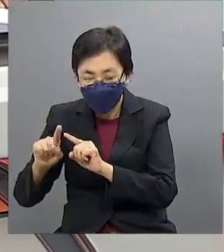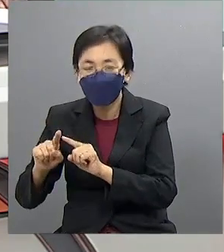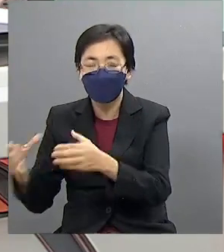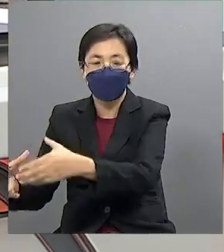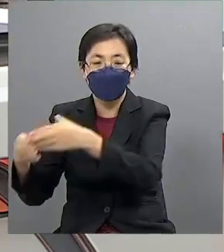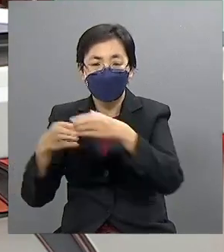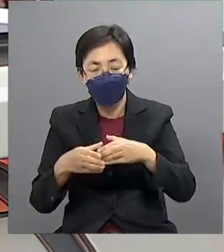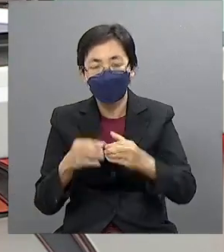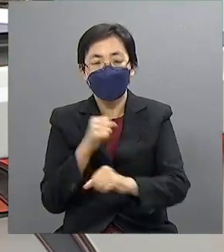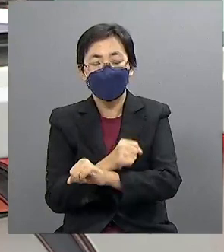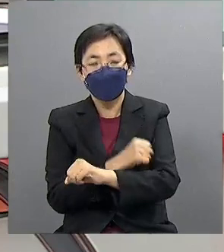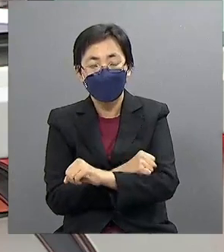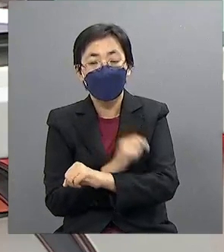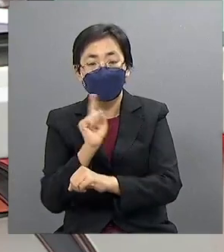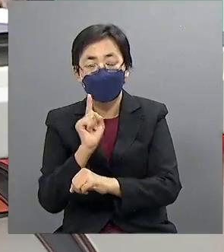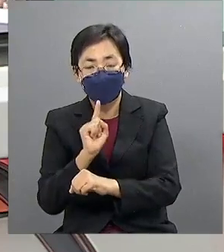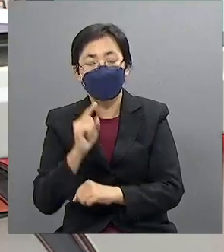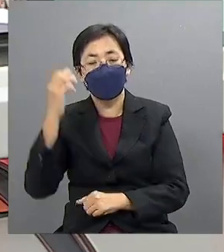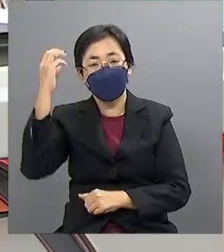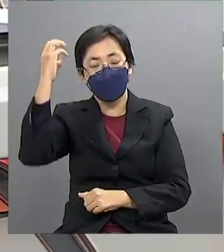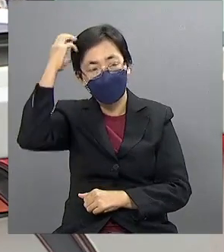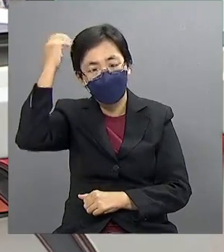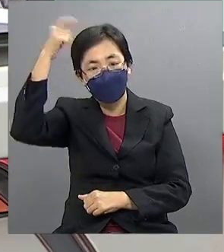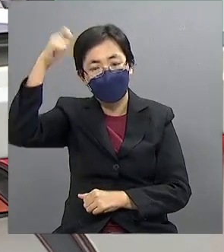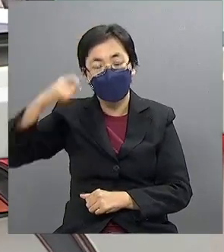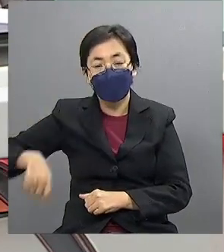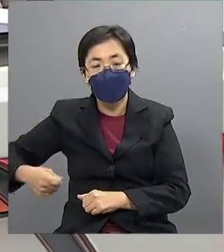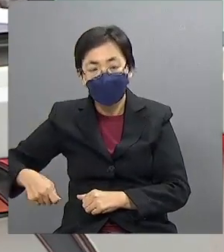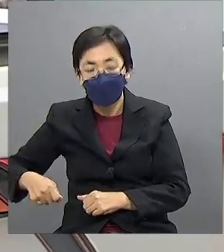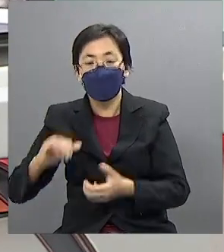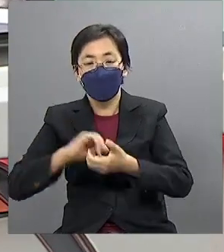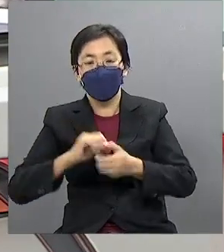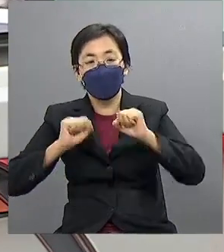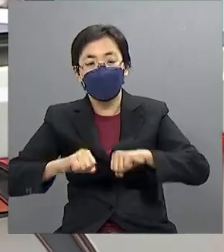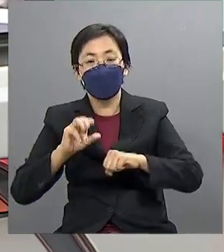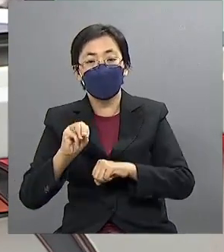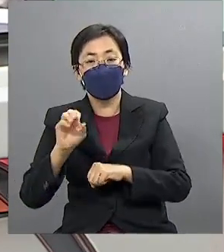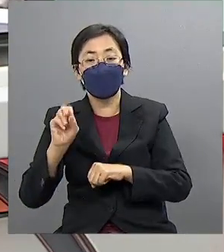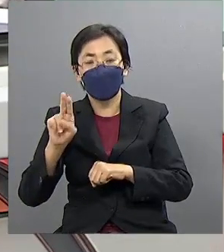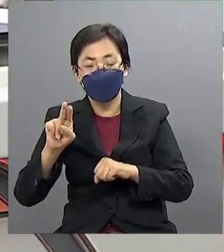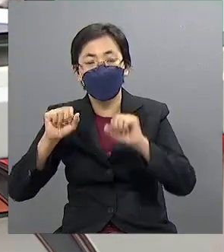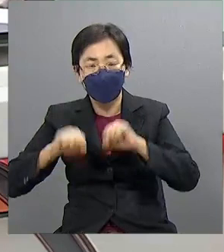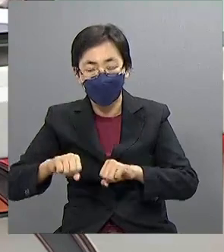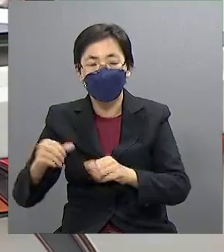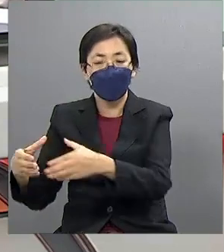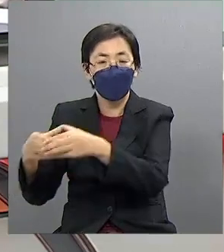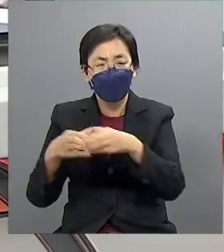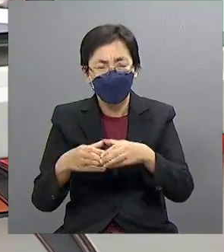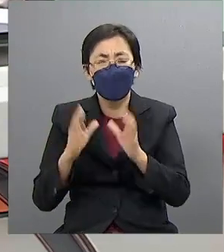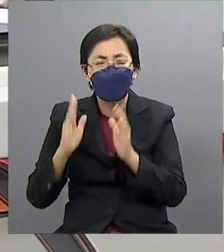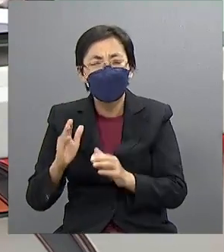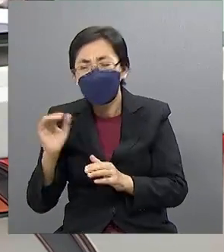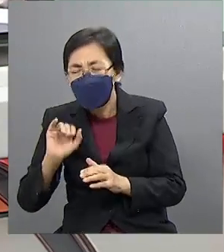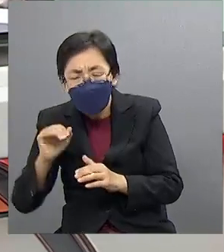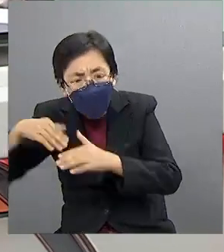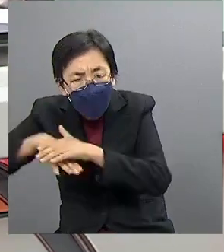สัญชาติก็คือมีเงินมามีลาวมีกัมพูชาด้วยแต่จนถึงขณะนี้ก็ยังคงมีการลักลอบเข้าประเทศกันอย่างต่อเนื่องโดยเฉพาะ